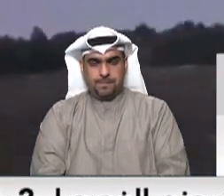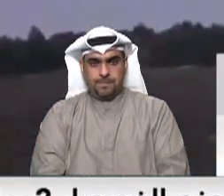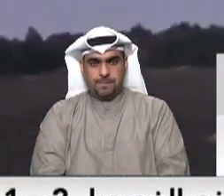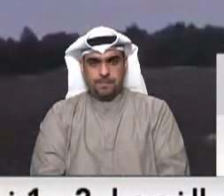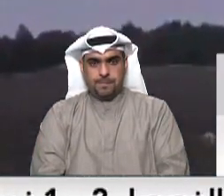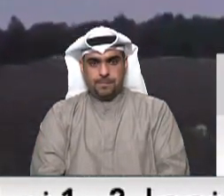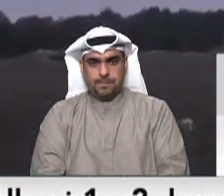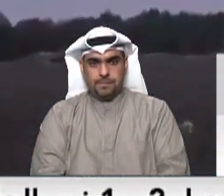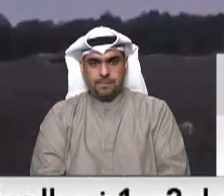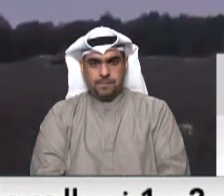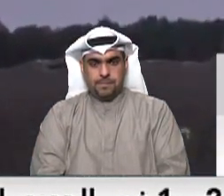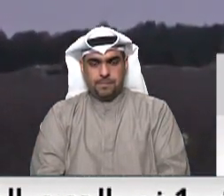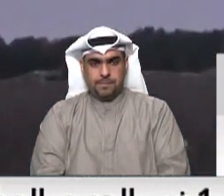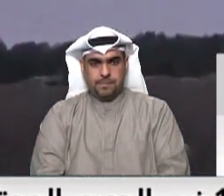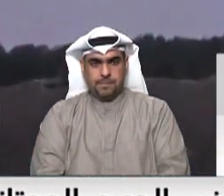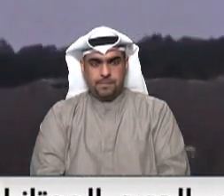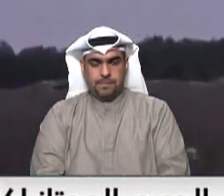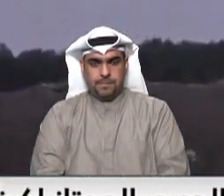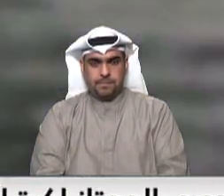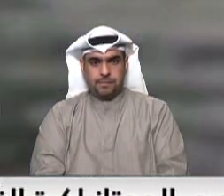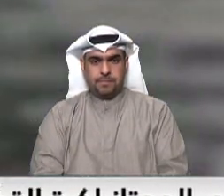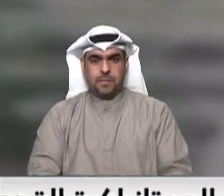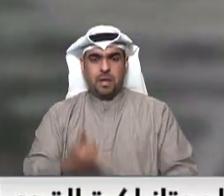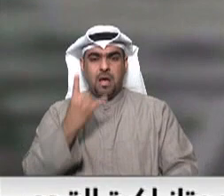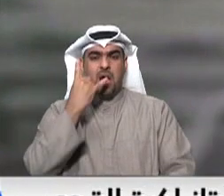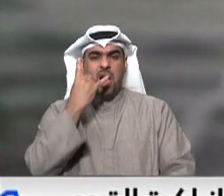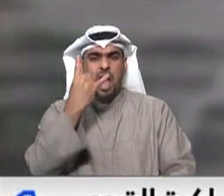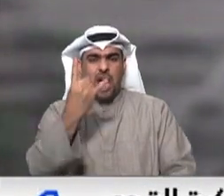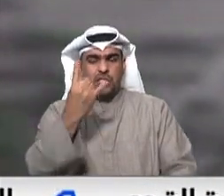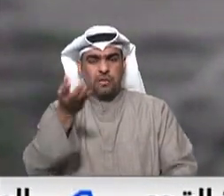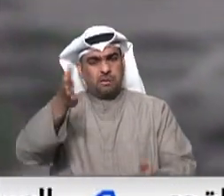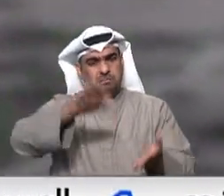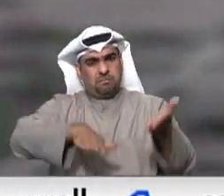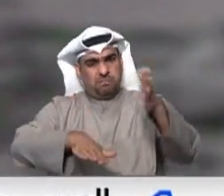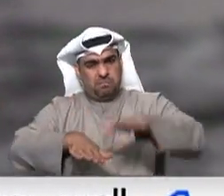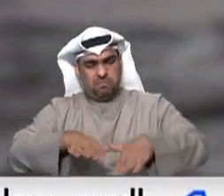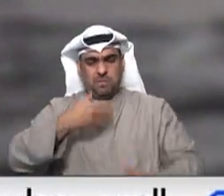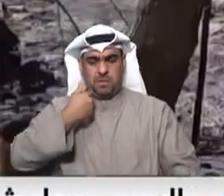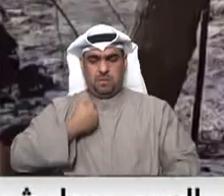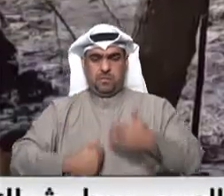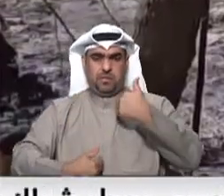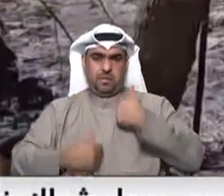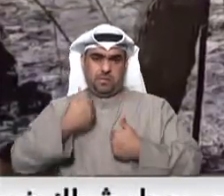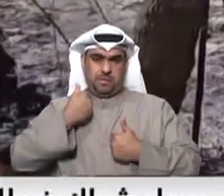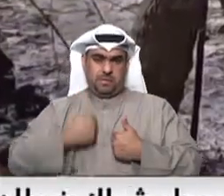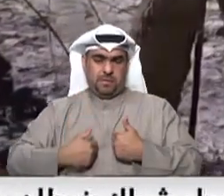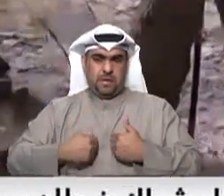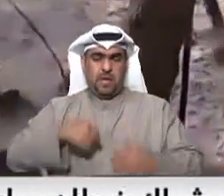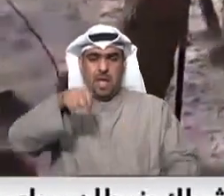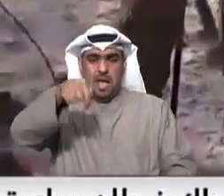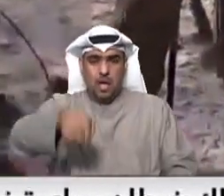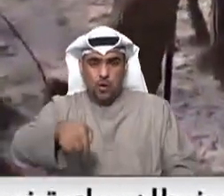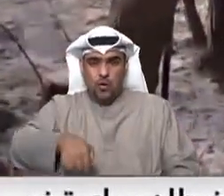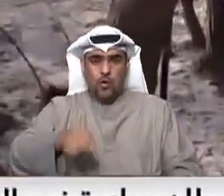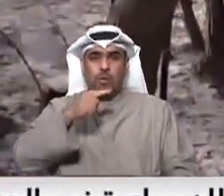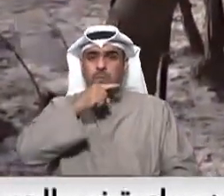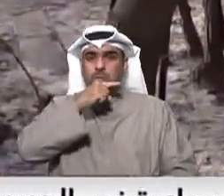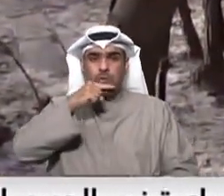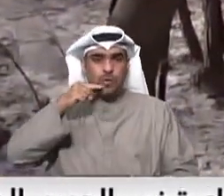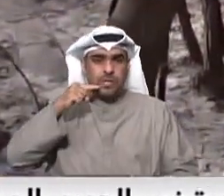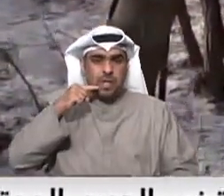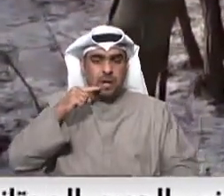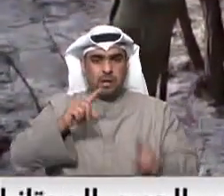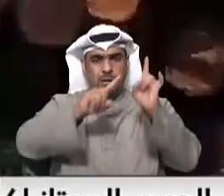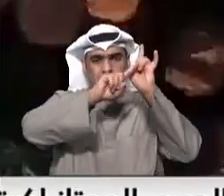اوكرانيا عشرات القتلى والجرحى في اوسع هجوم جوي روسي على اوكرانيا منذ بدء